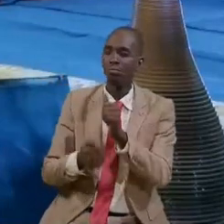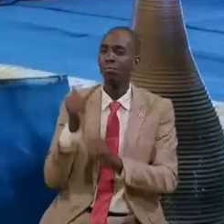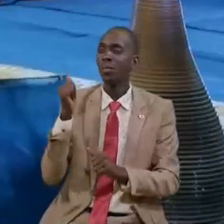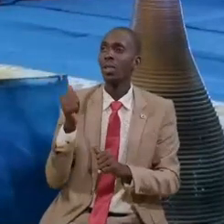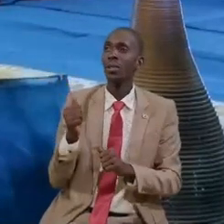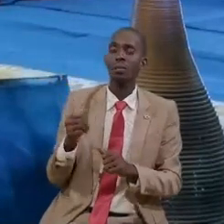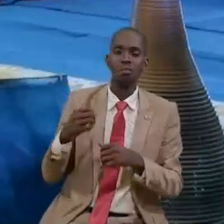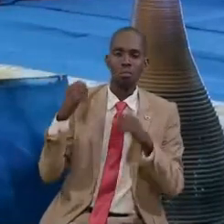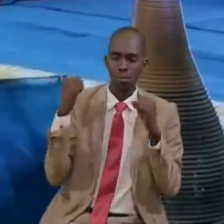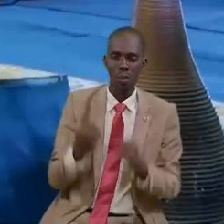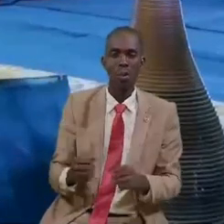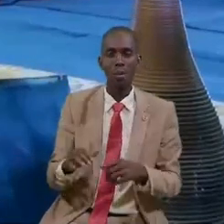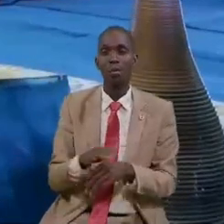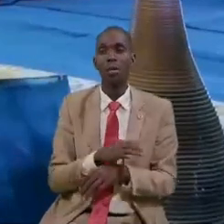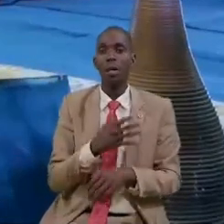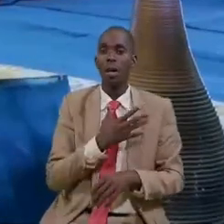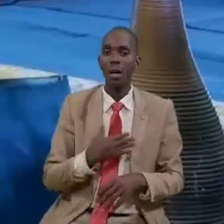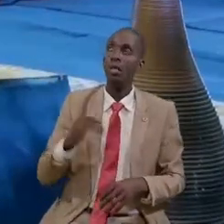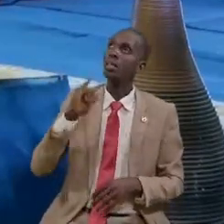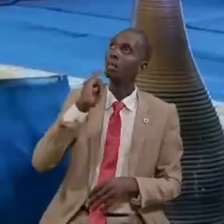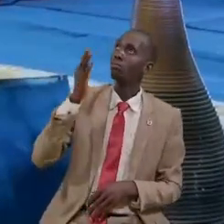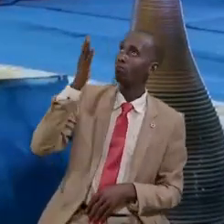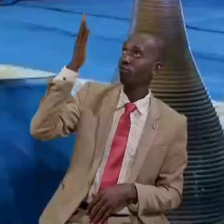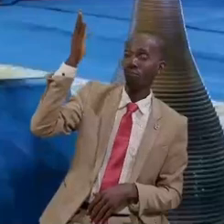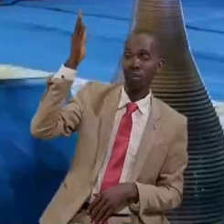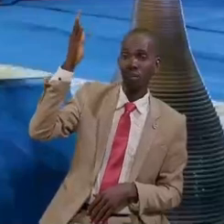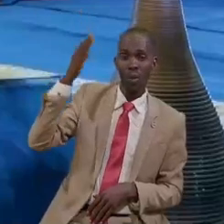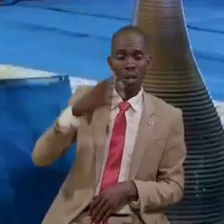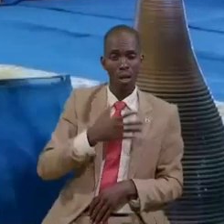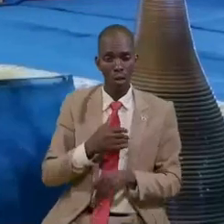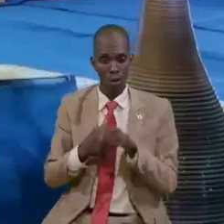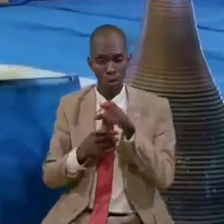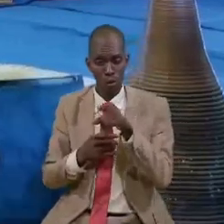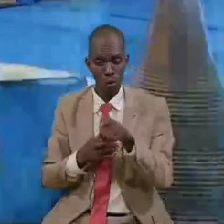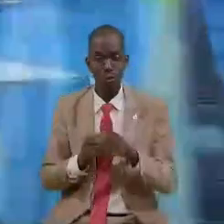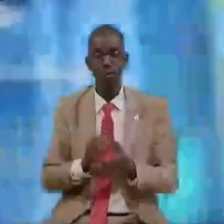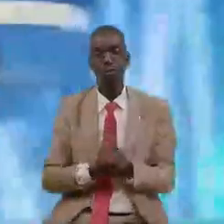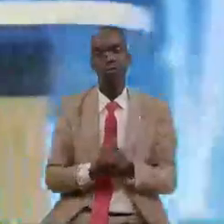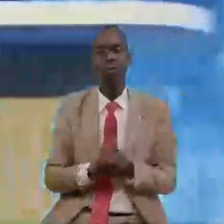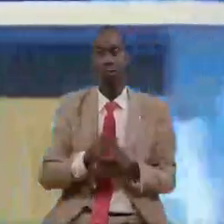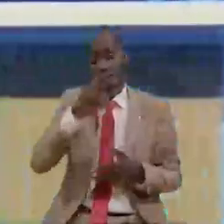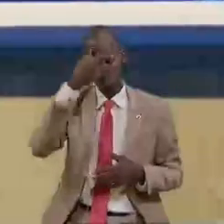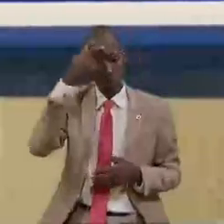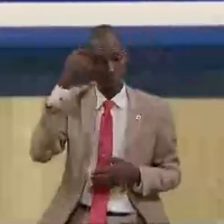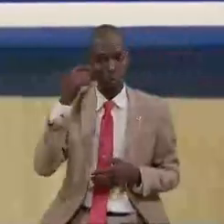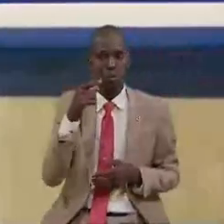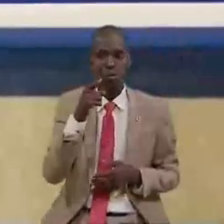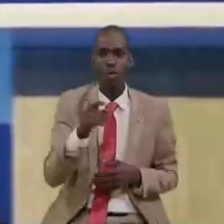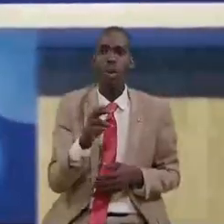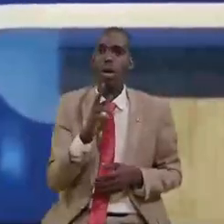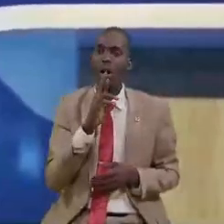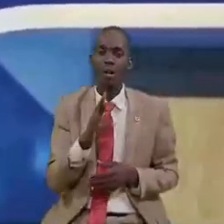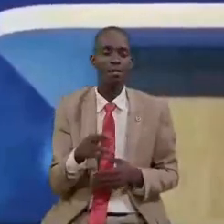créateur, et il est là à lui-même et vous, parce que vous